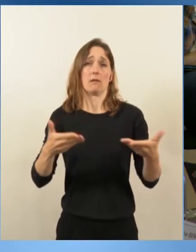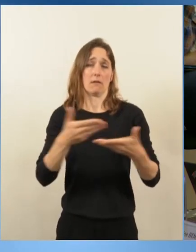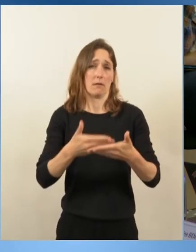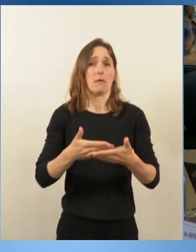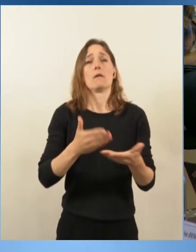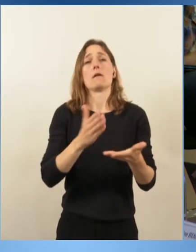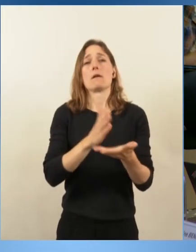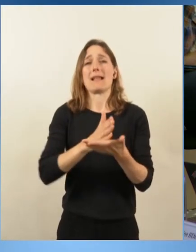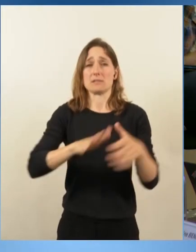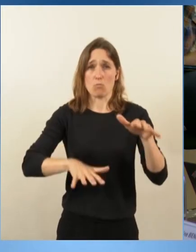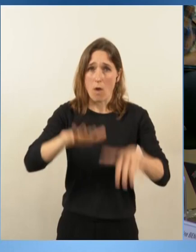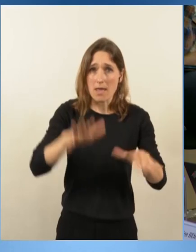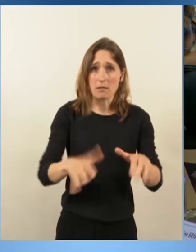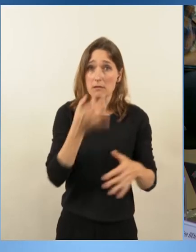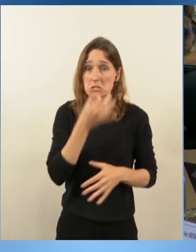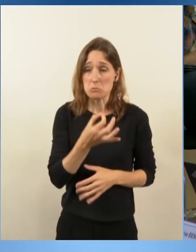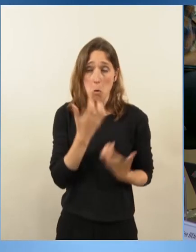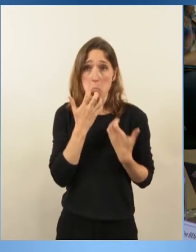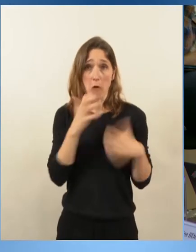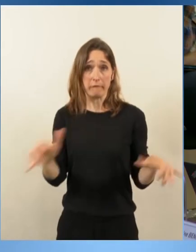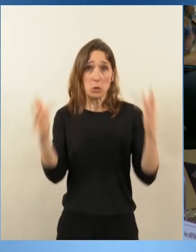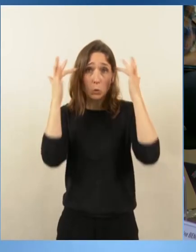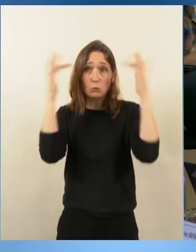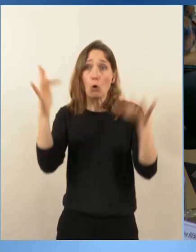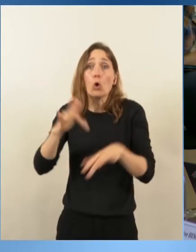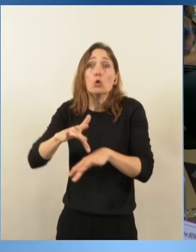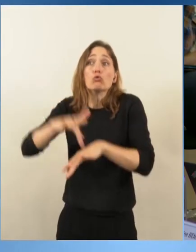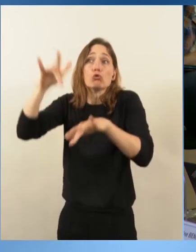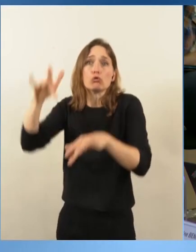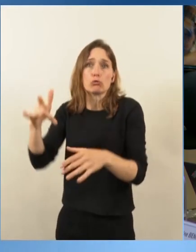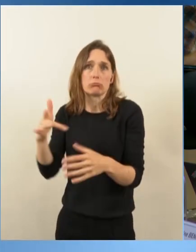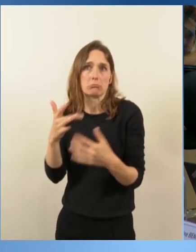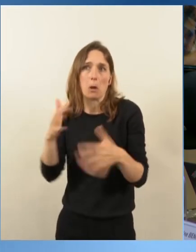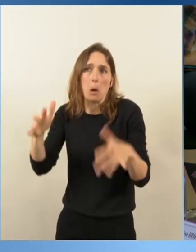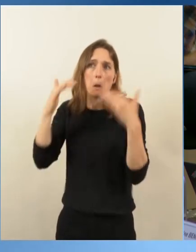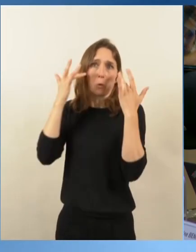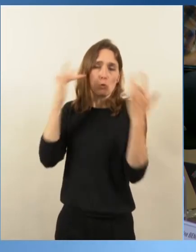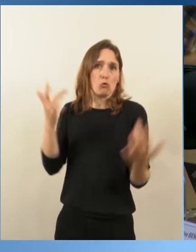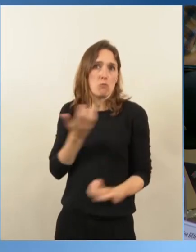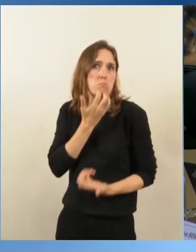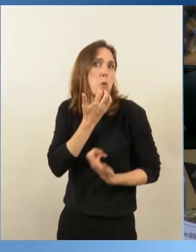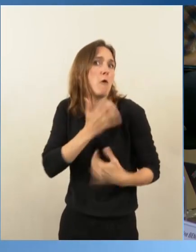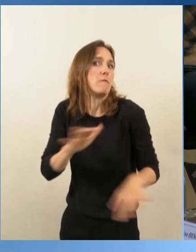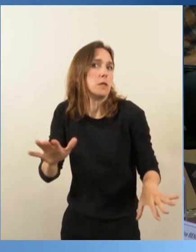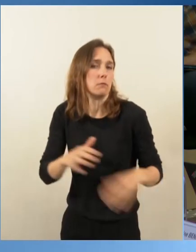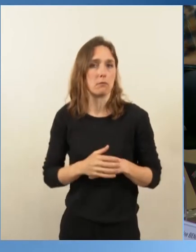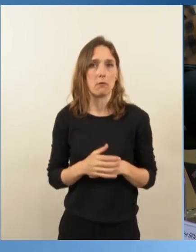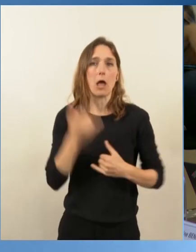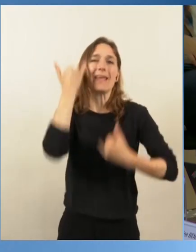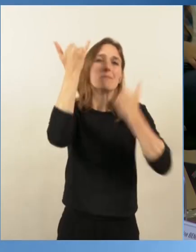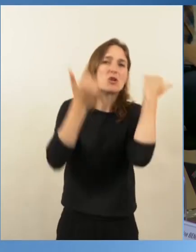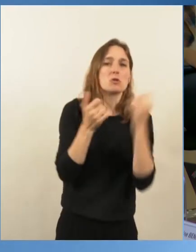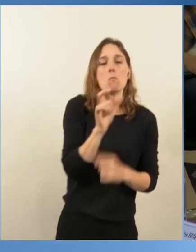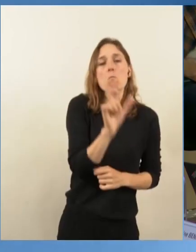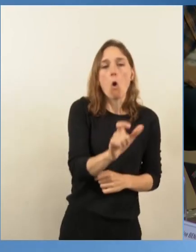envie de vivre de la culture de vivre de culture alors admettons que je transforme consommer